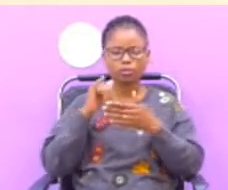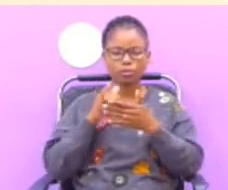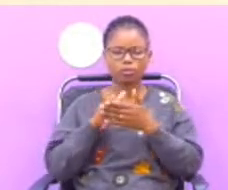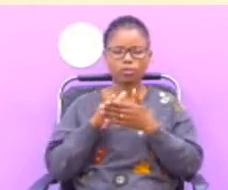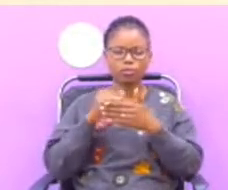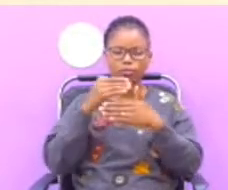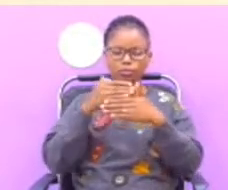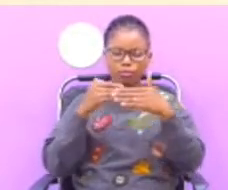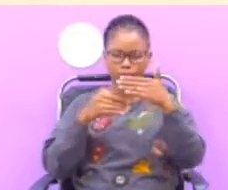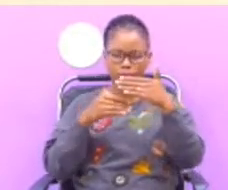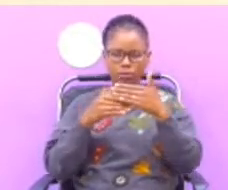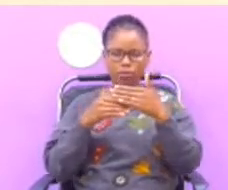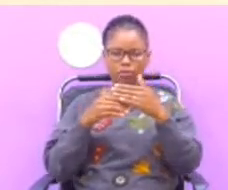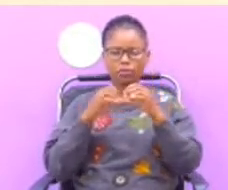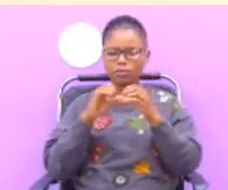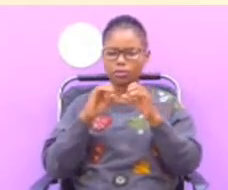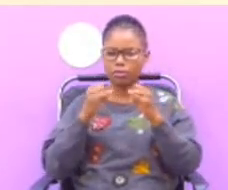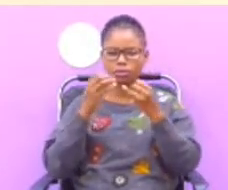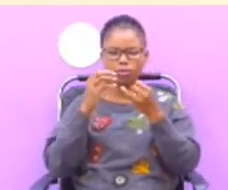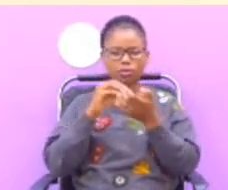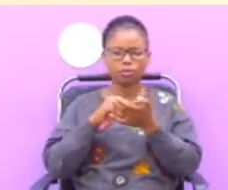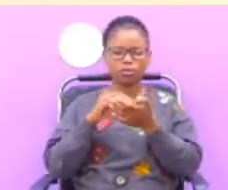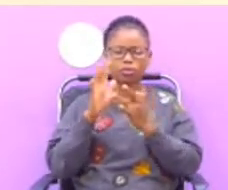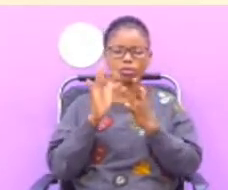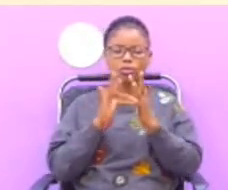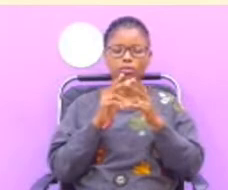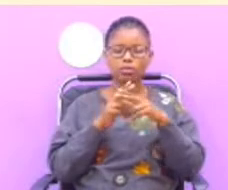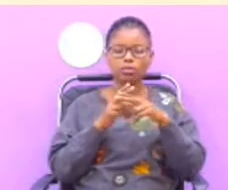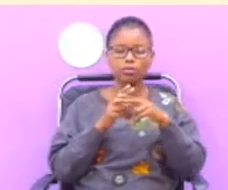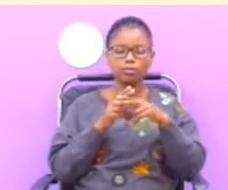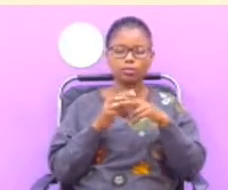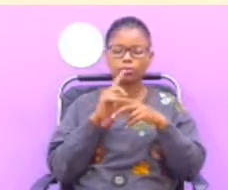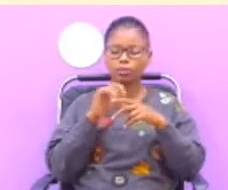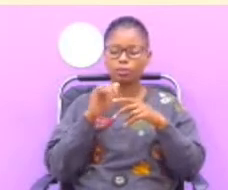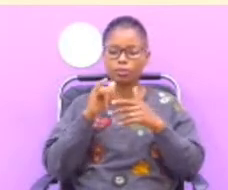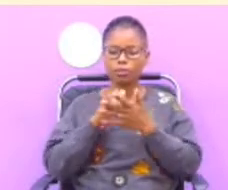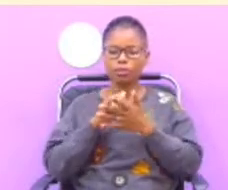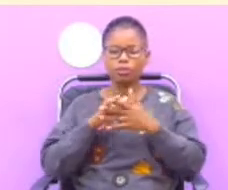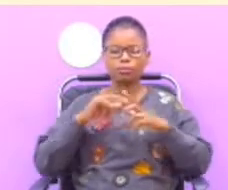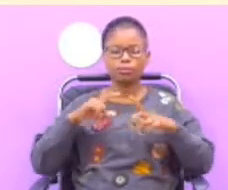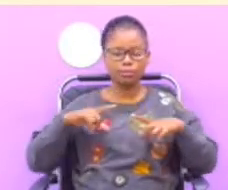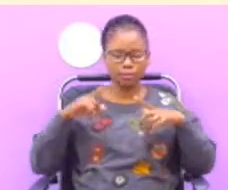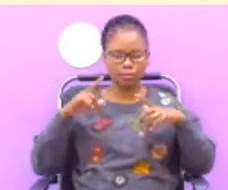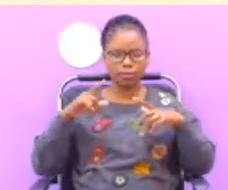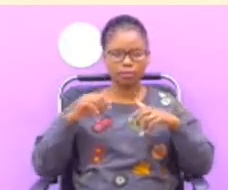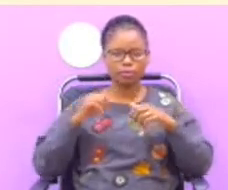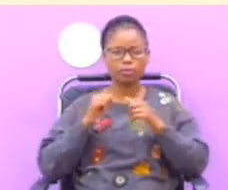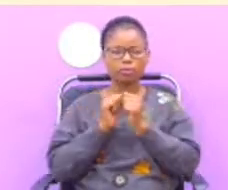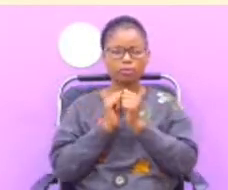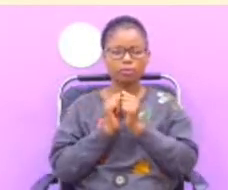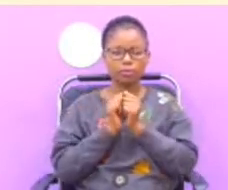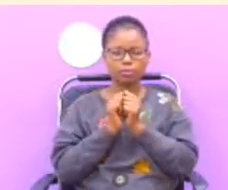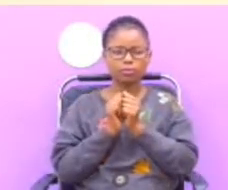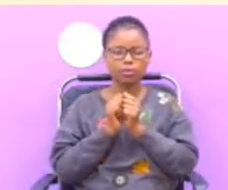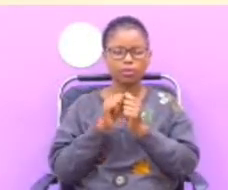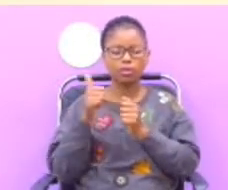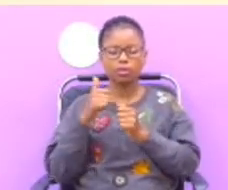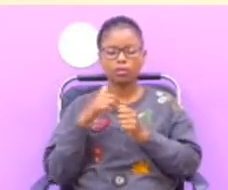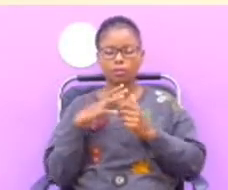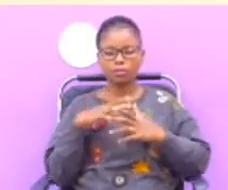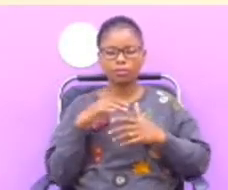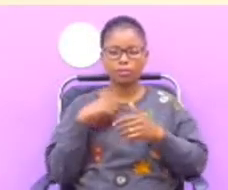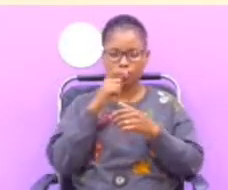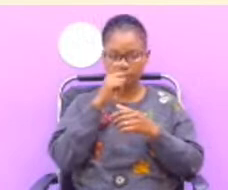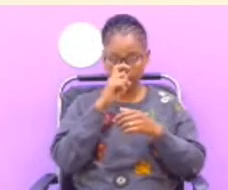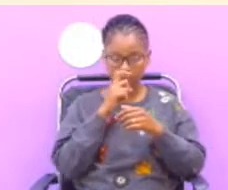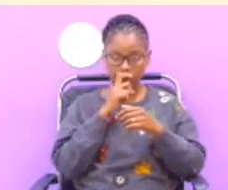wakĩke thĩiniĩ wa rĩtwa rĩa Jesu. Nĩgetha ũgatũrania nake mĩaka ĩtarĩ mũthia. Nĩ kũrĩ mũndũ wĩ mwanya wa ũiru. Nĩ kũrĩ